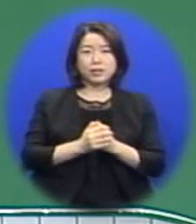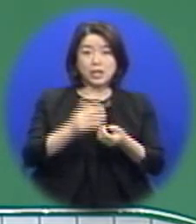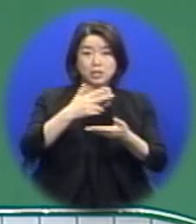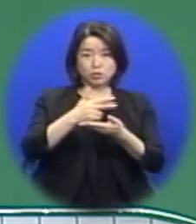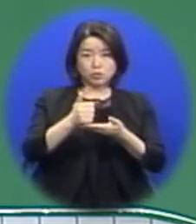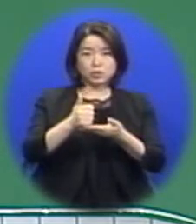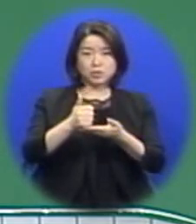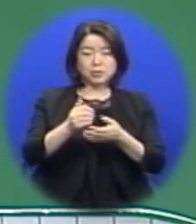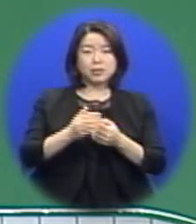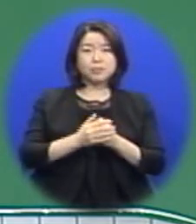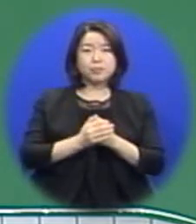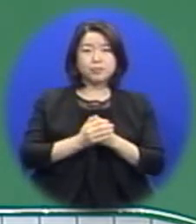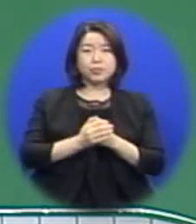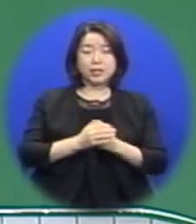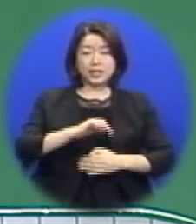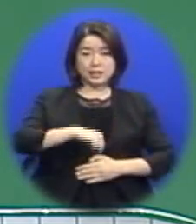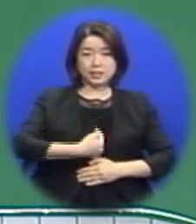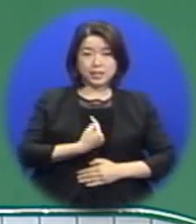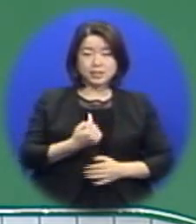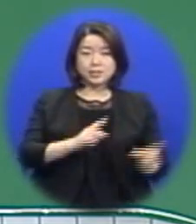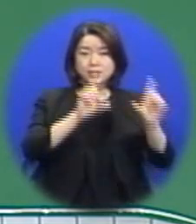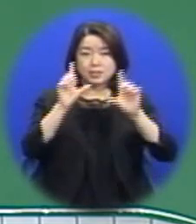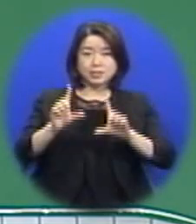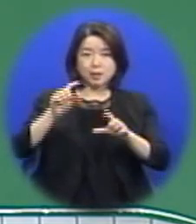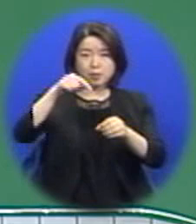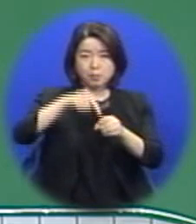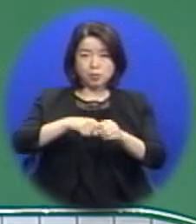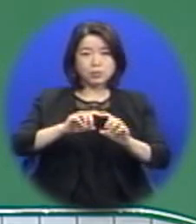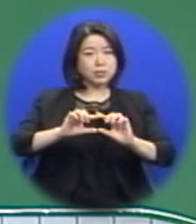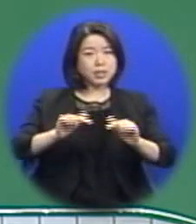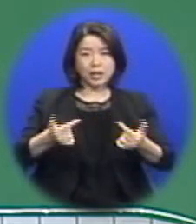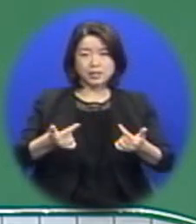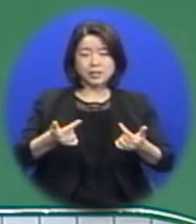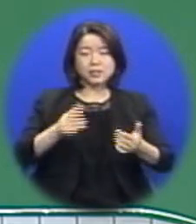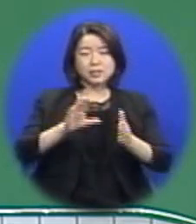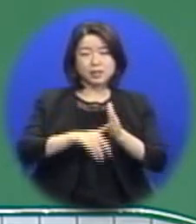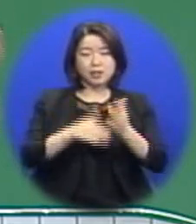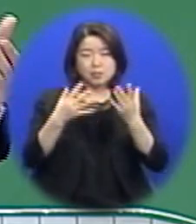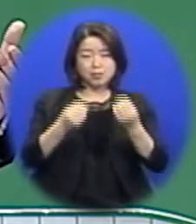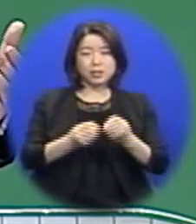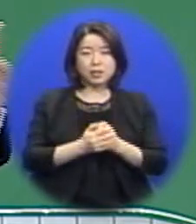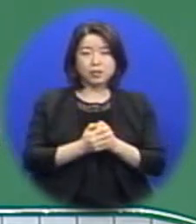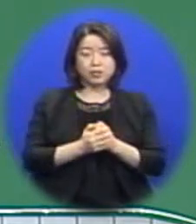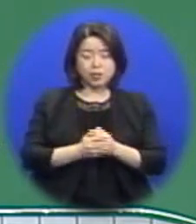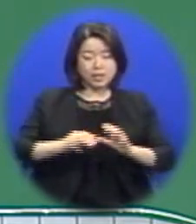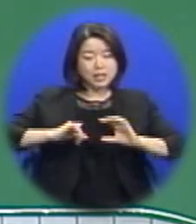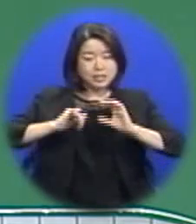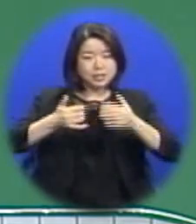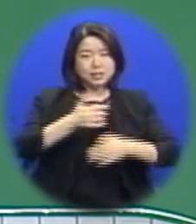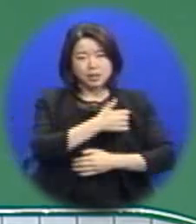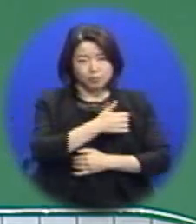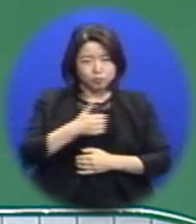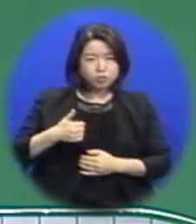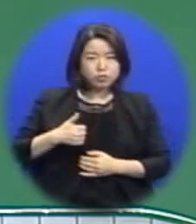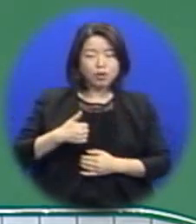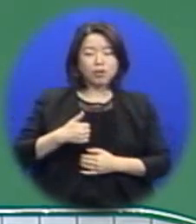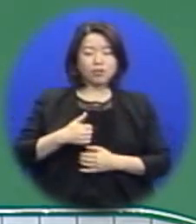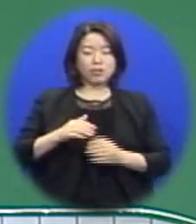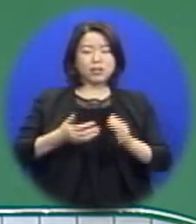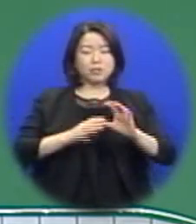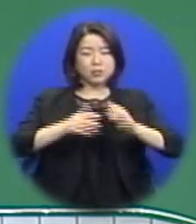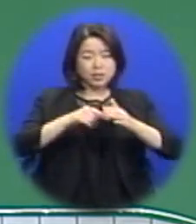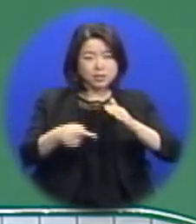주님이 자신의 삶의 목적이 아닙니다. 세상의 풍요함, 세상의 성공, 세상의